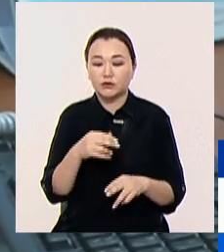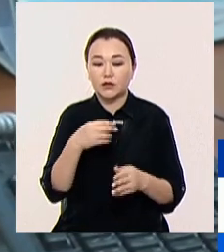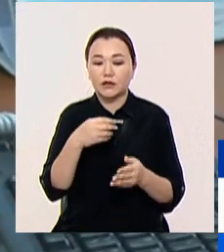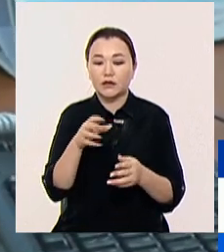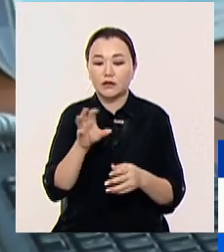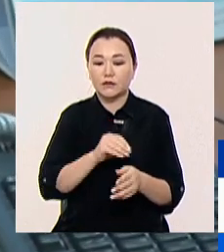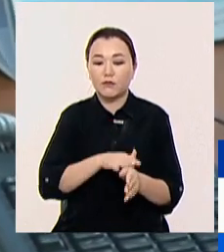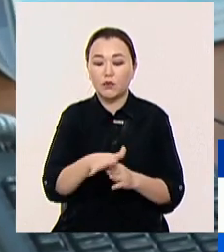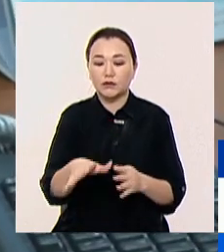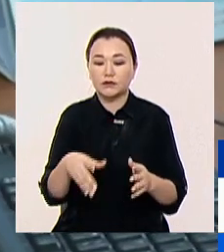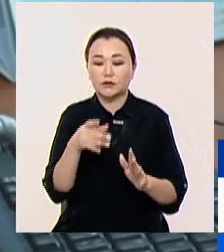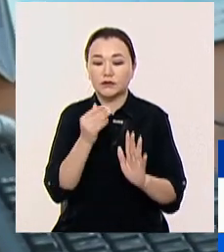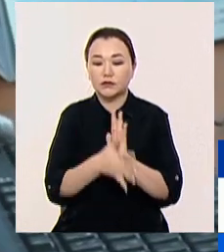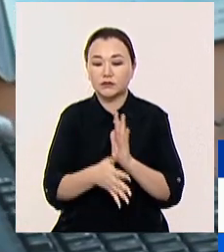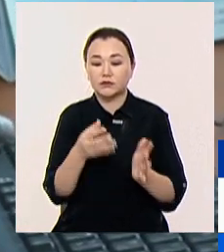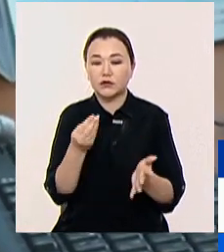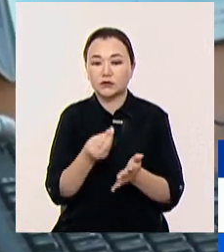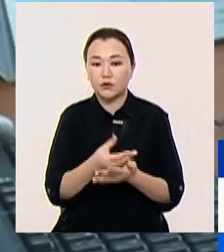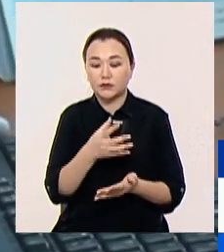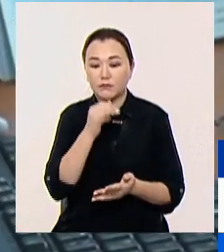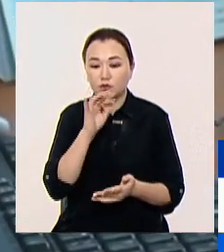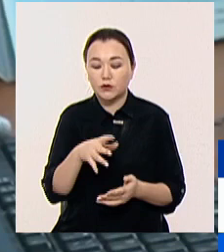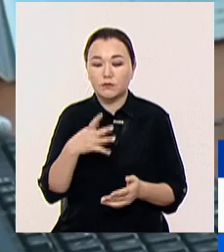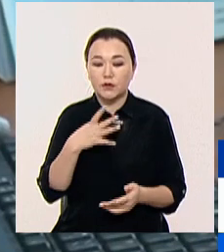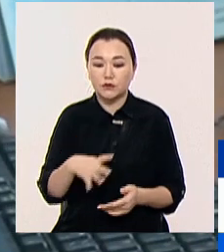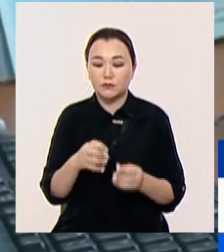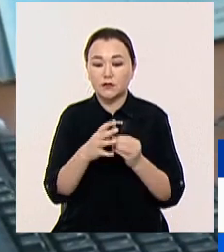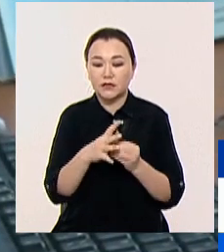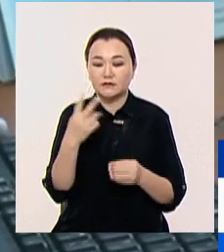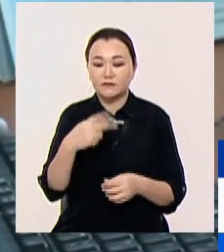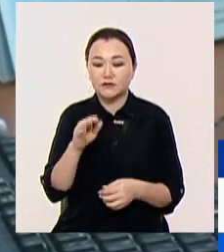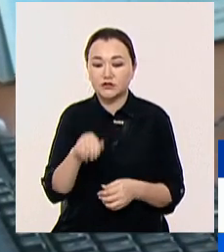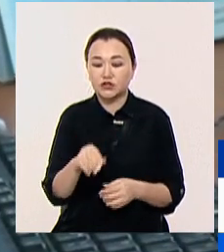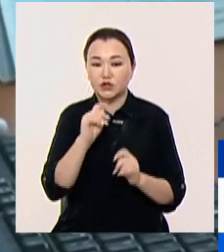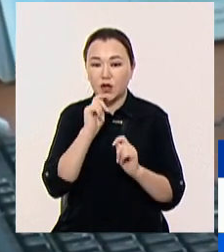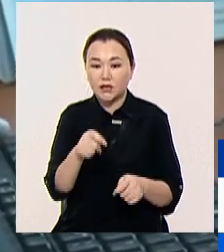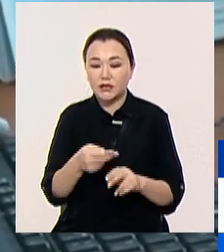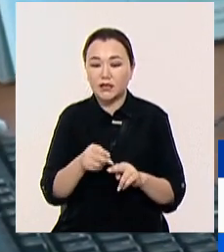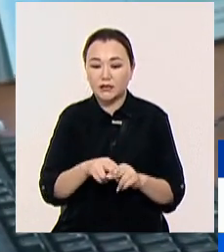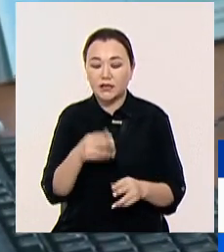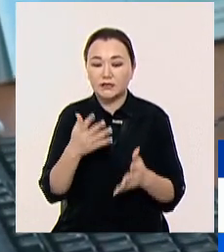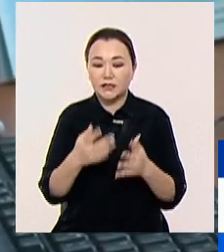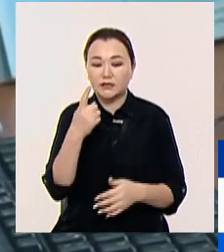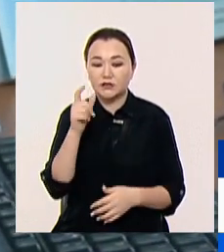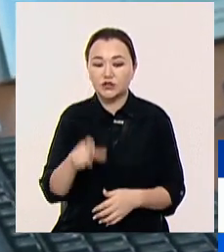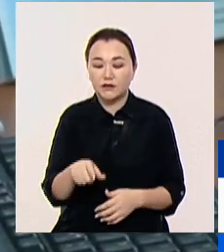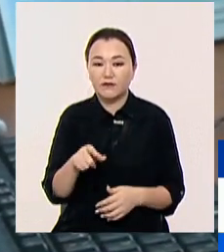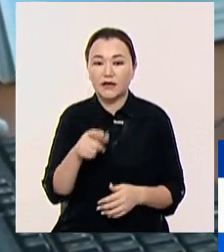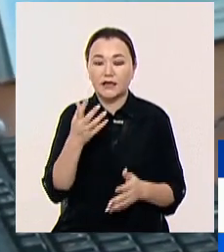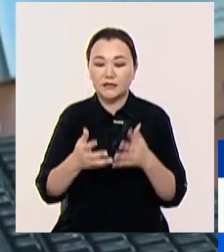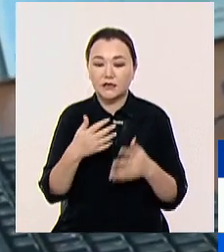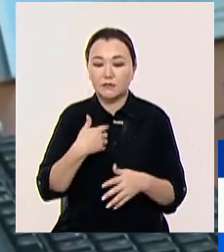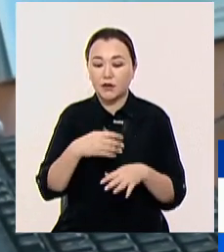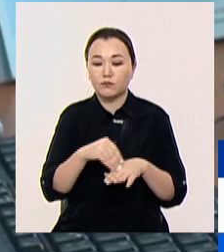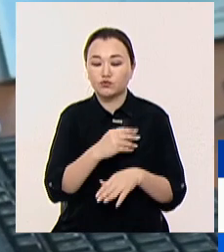окупает это расход и приходится 15-20 тысяч это если один человек если